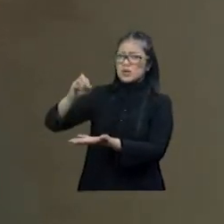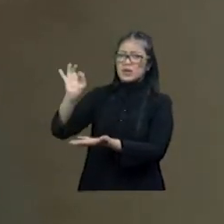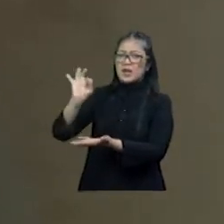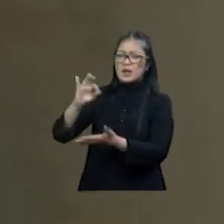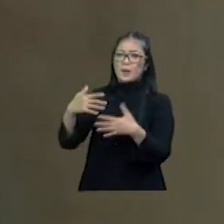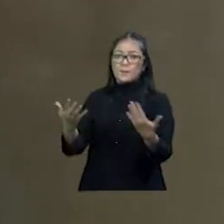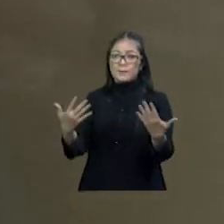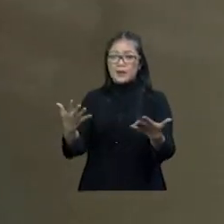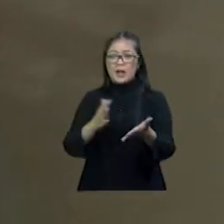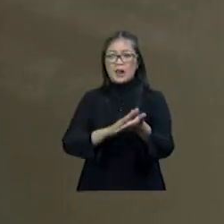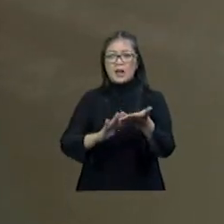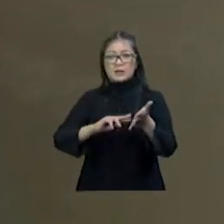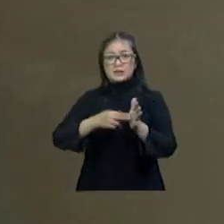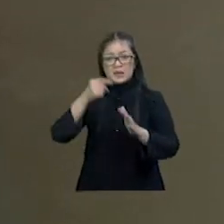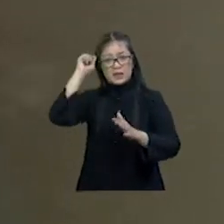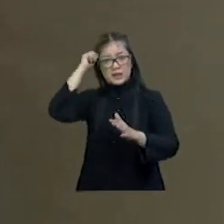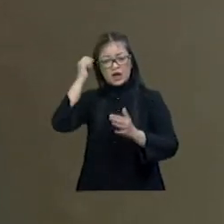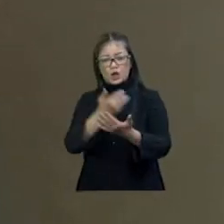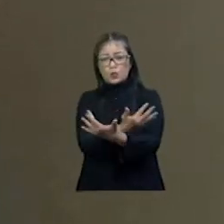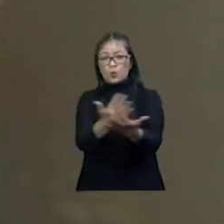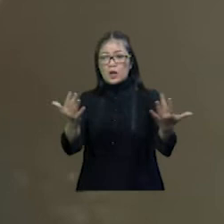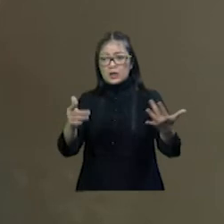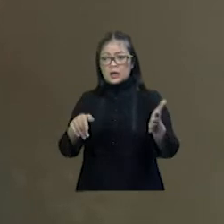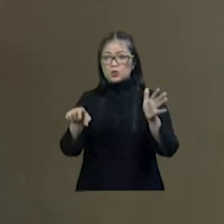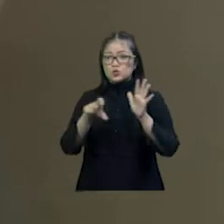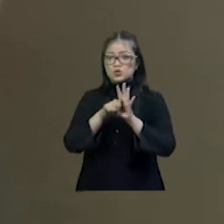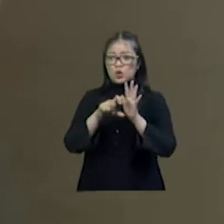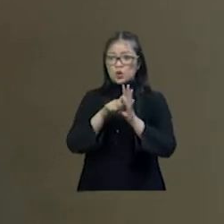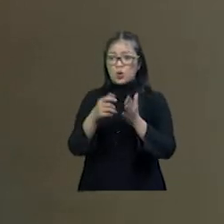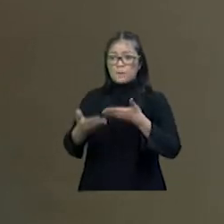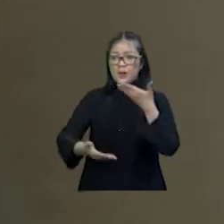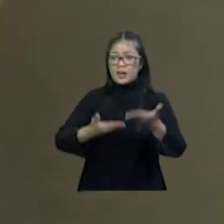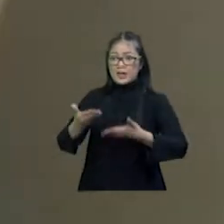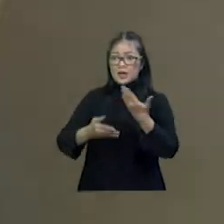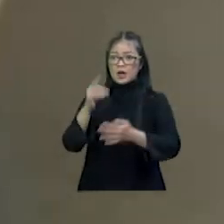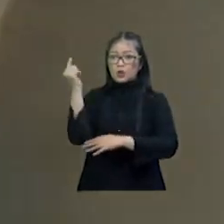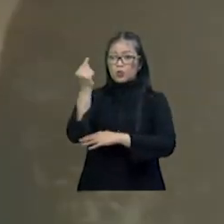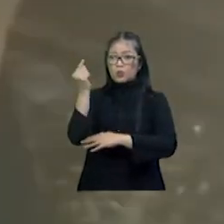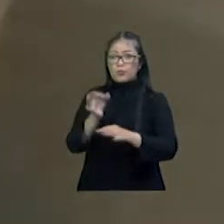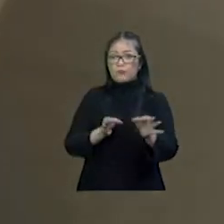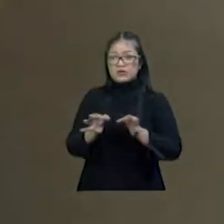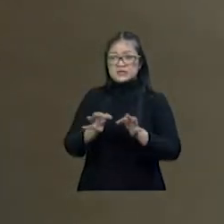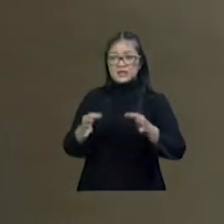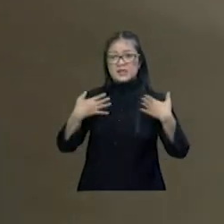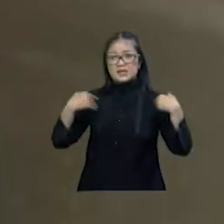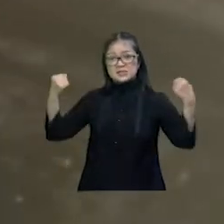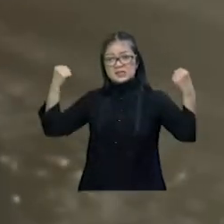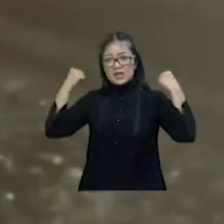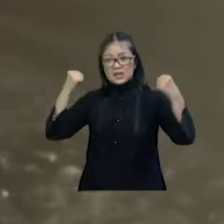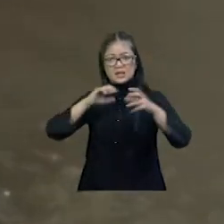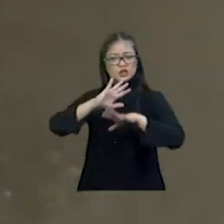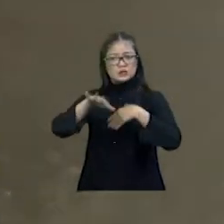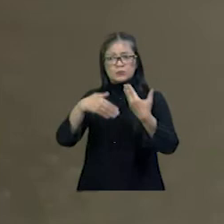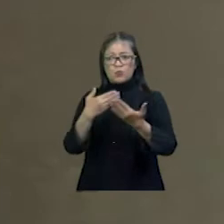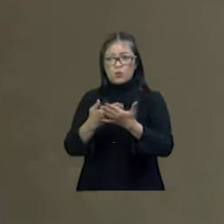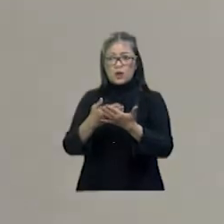imbauan, sekaligus sumbangan. Seperti misalkan pelayanan publik, fasilitas kesehatan, fasilitas umum yang lainnya, seyogyanya memiliki